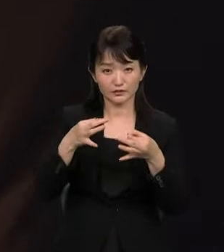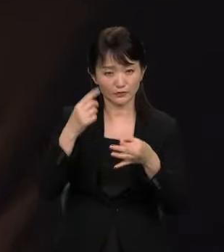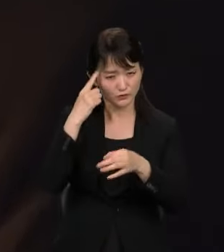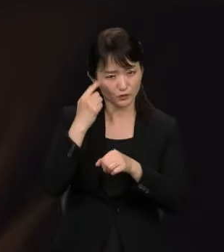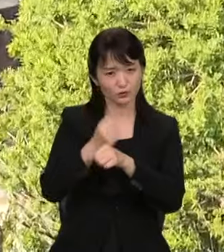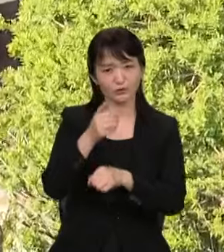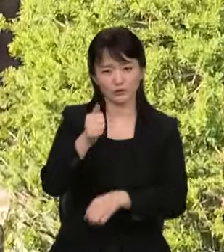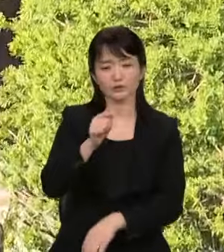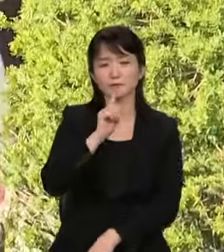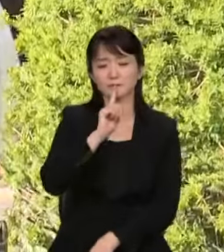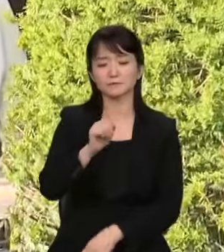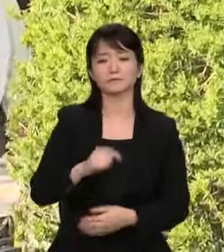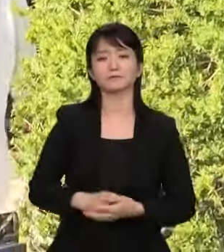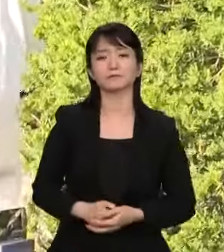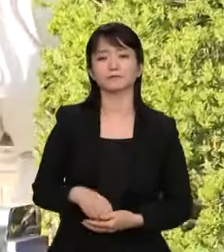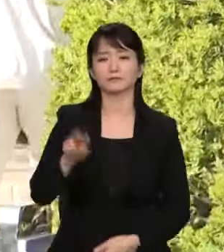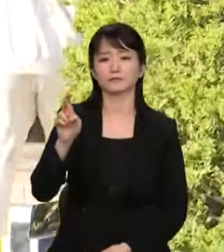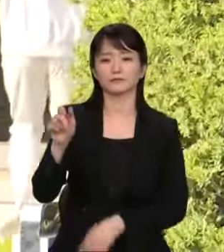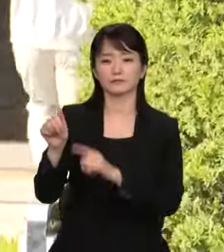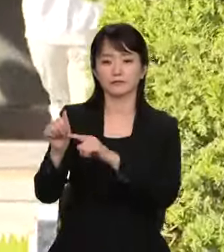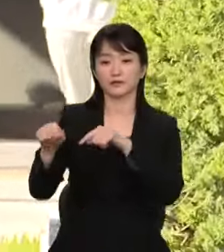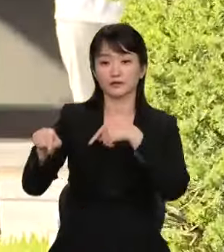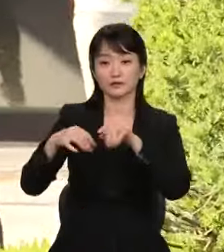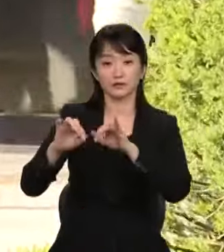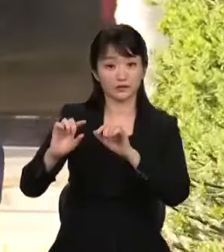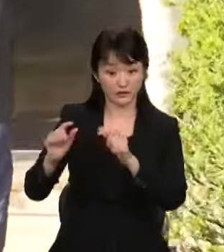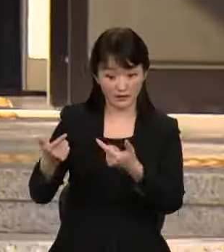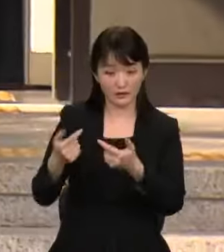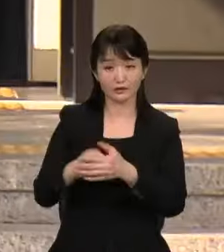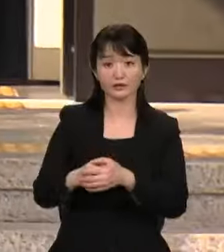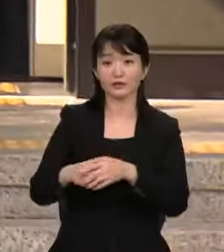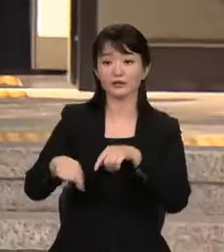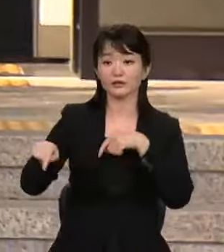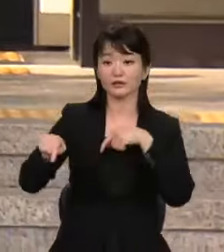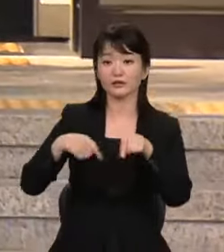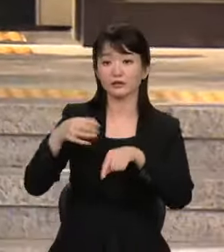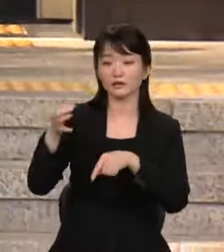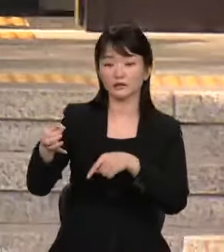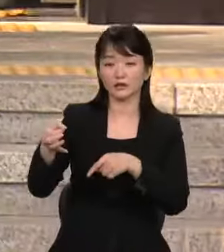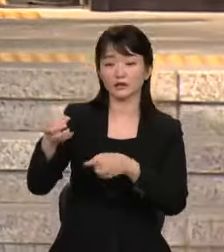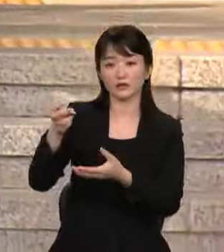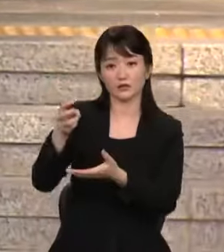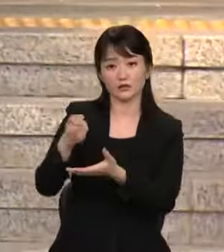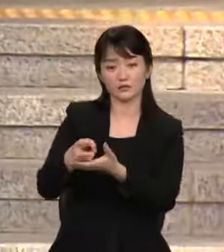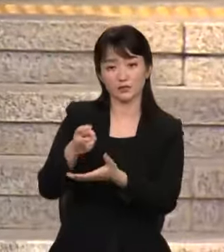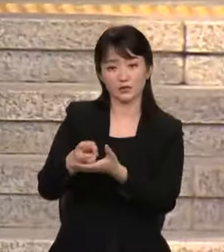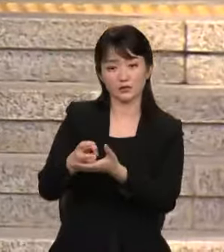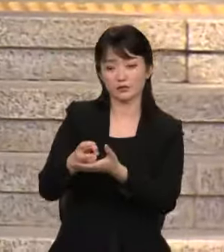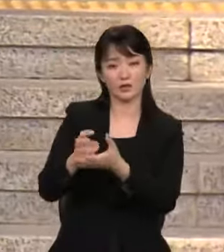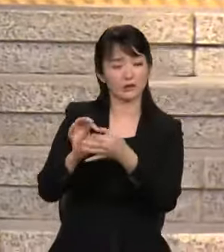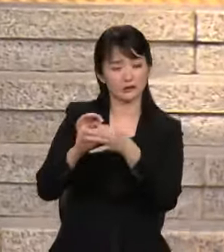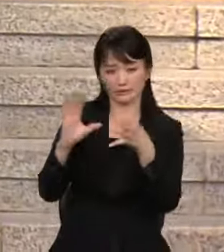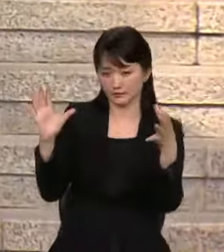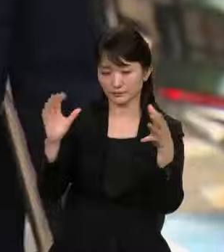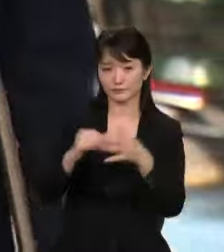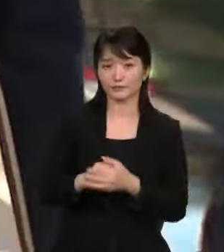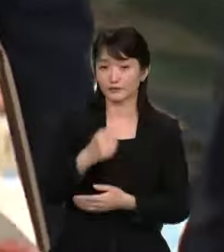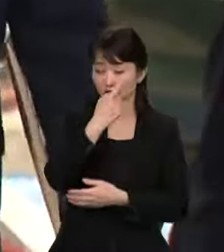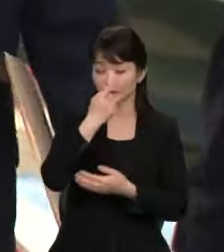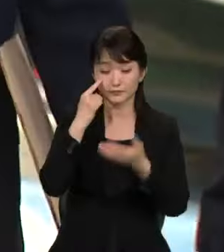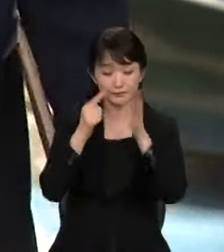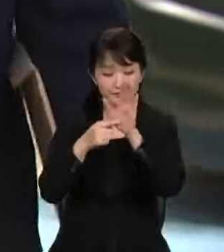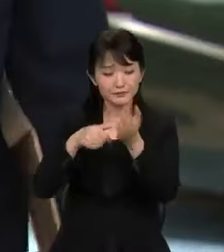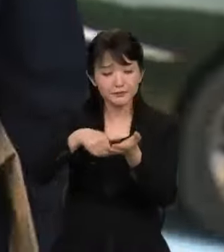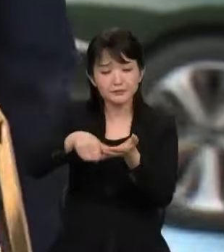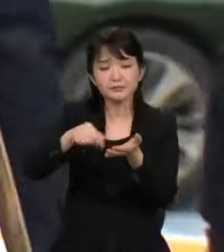강조했습니다. 명 씨는 정치인이 아니라 정치자금법 적용 대상이 아니라는 논리를 폈고 증거인멸과